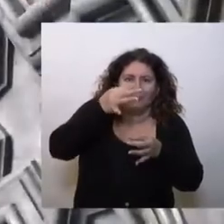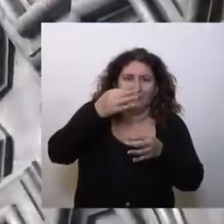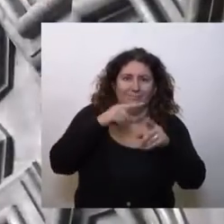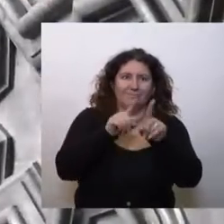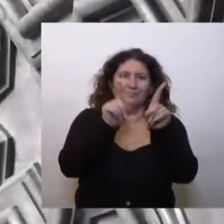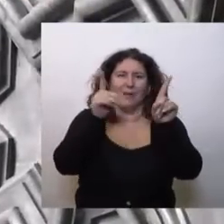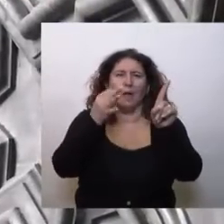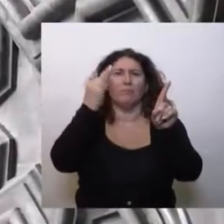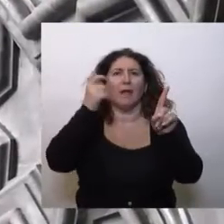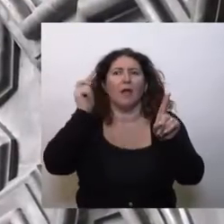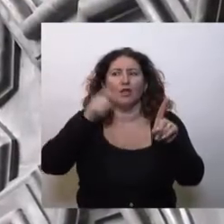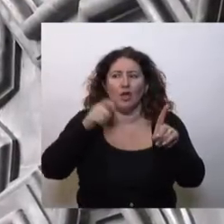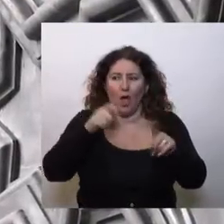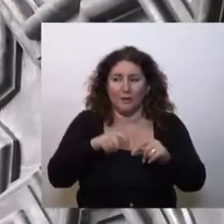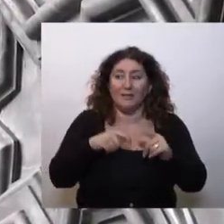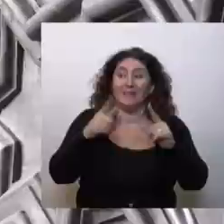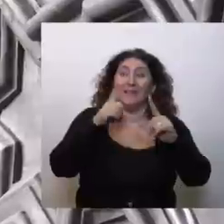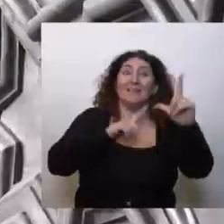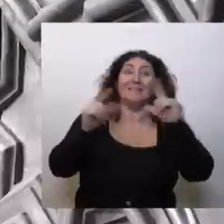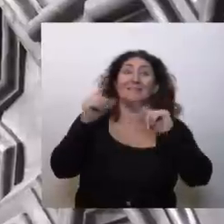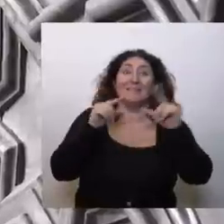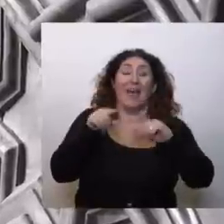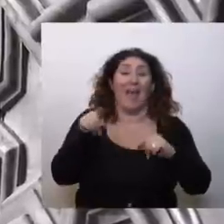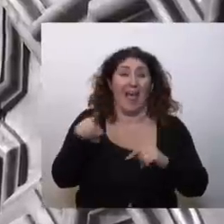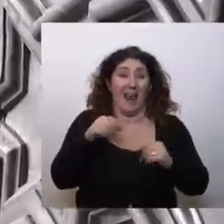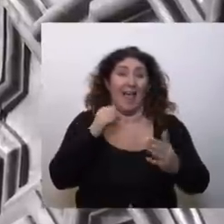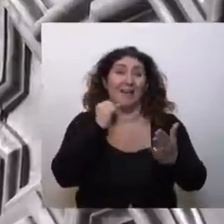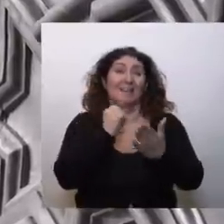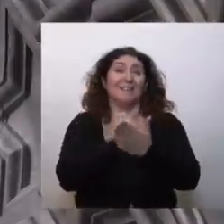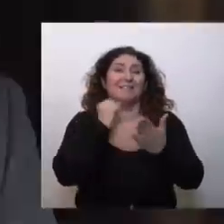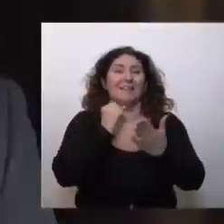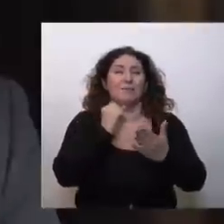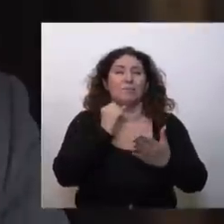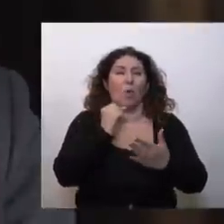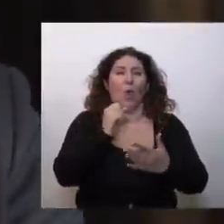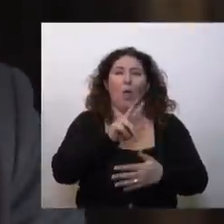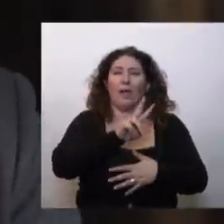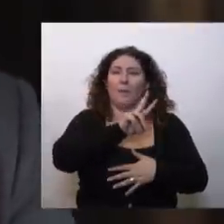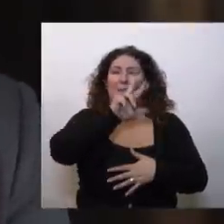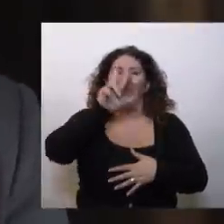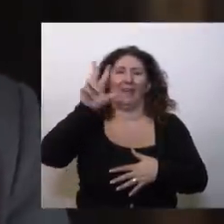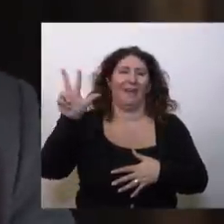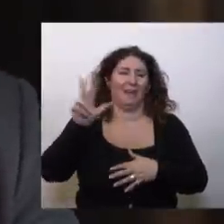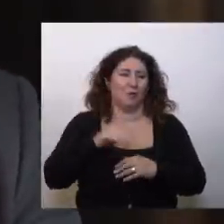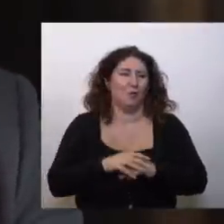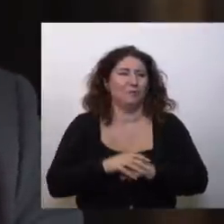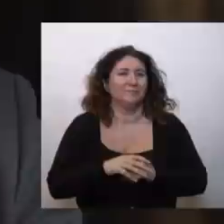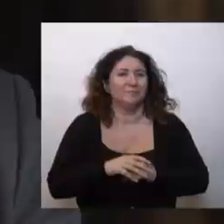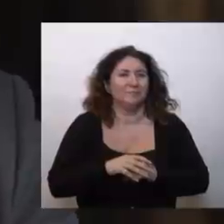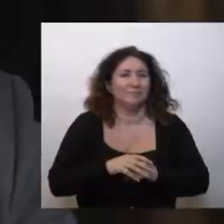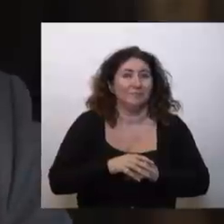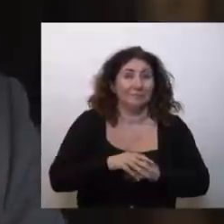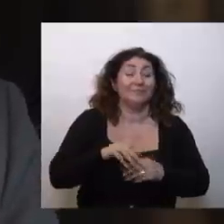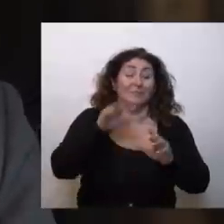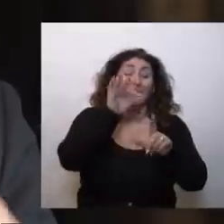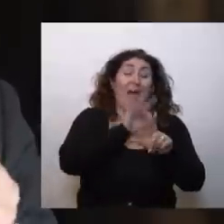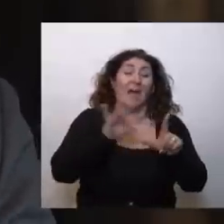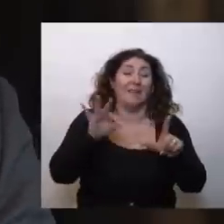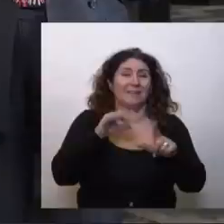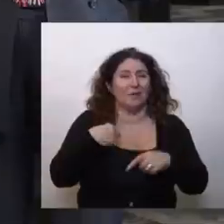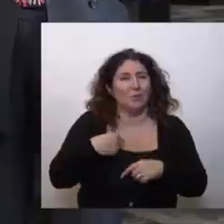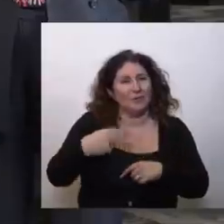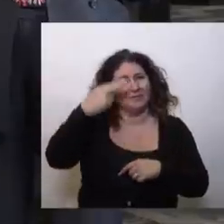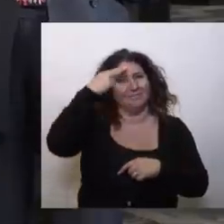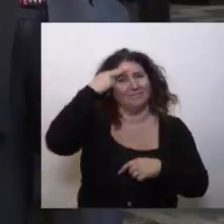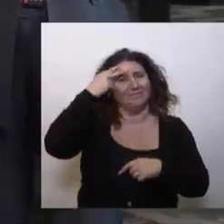chiodi, le stelle, che sono il simbolo dell'empireo e che quindi anche dentro l'architettura ci riportano a